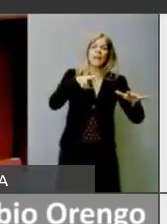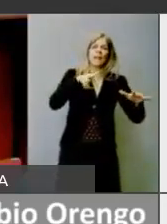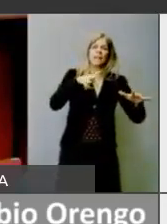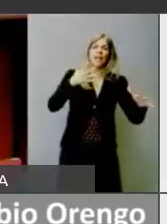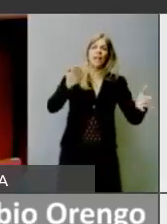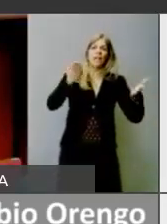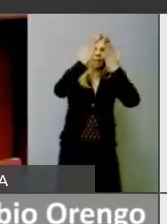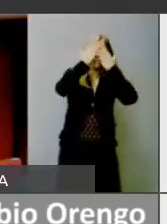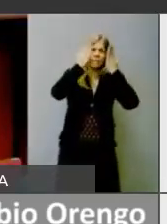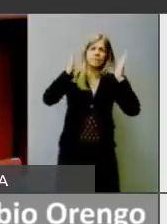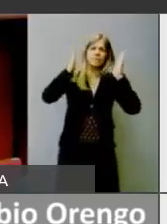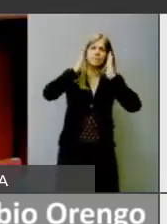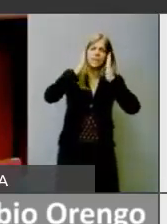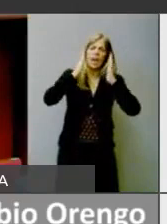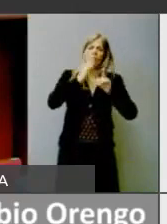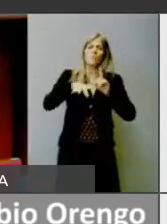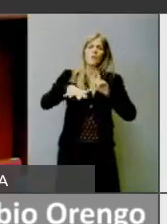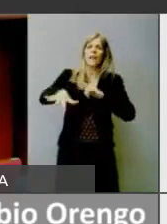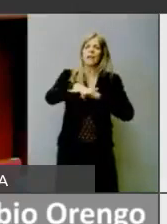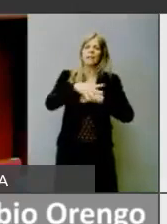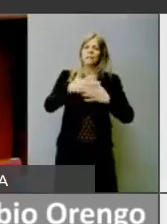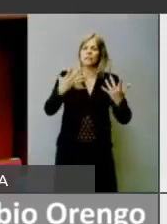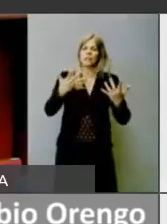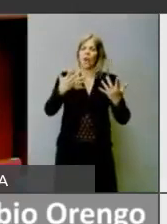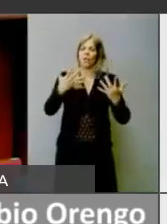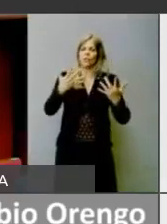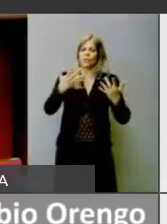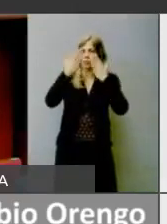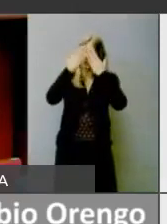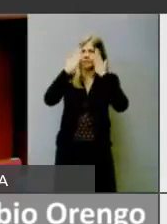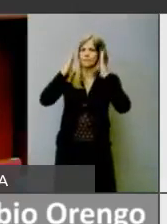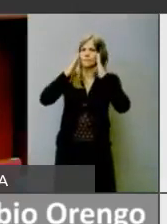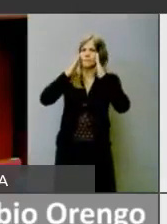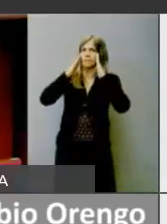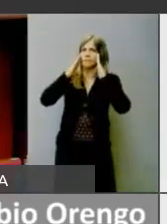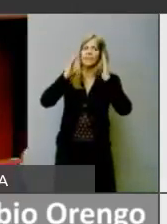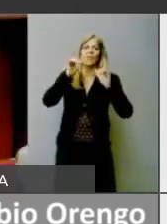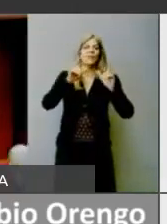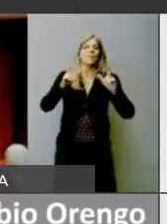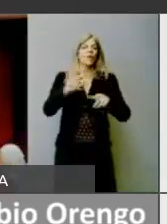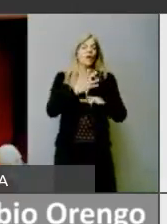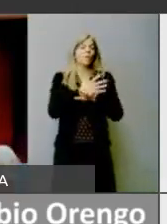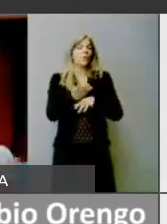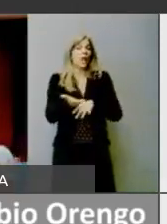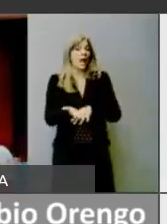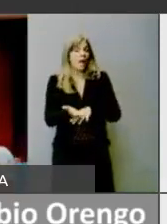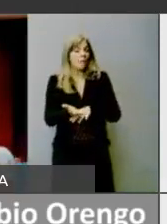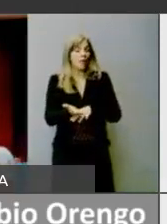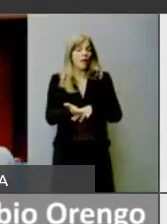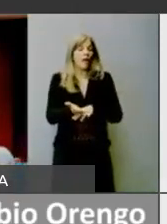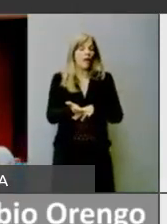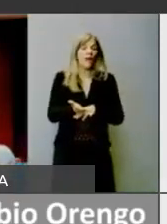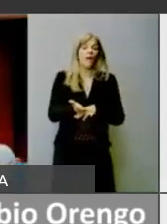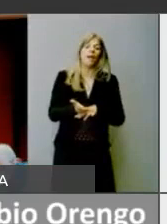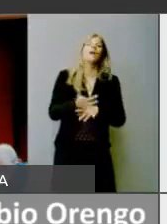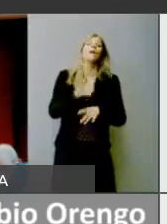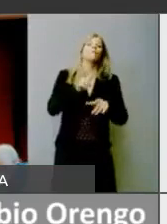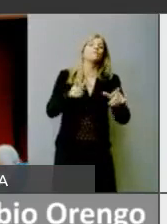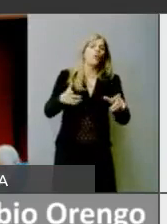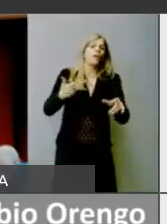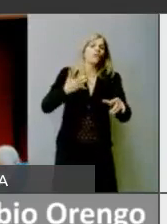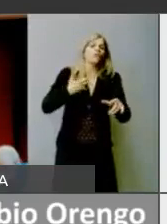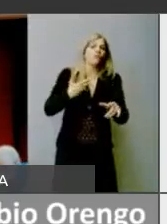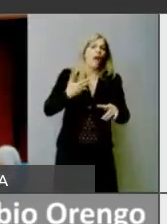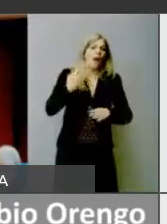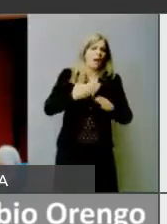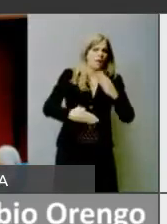cieche a tutti i bisogni delle persone più deboli, quindi persone che hanno degli handicap,